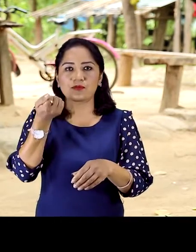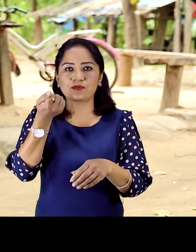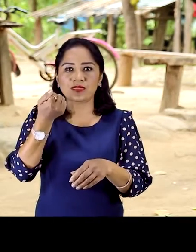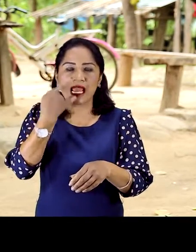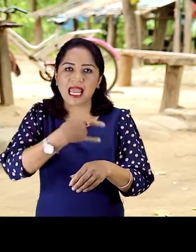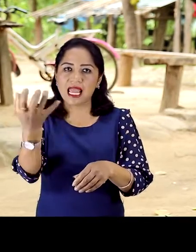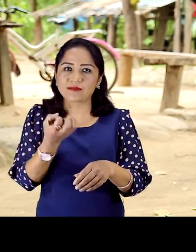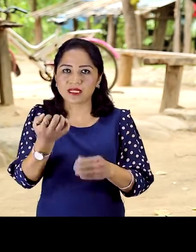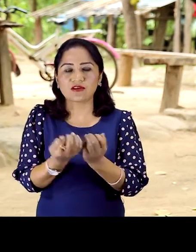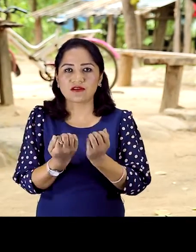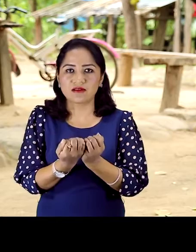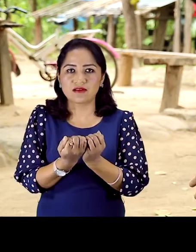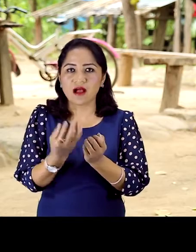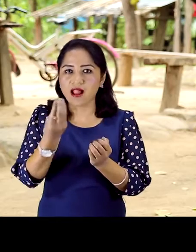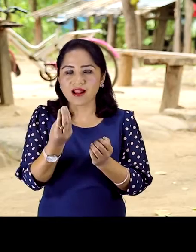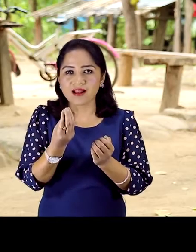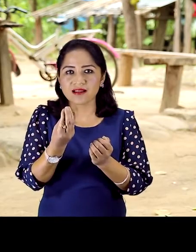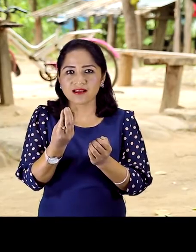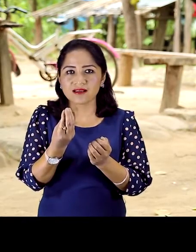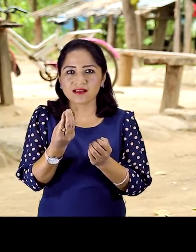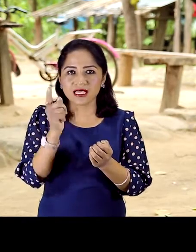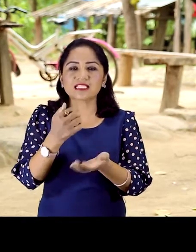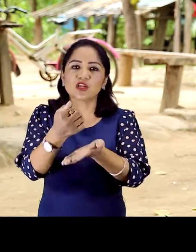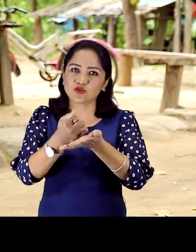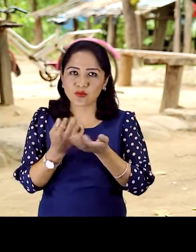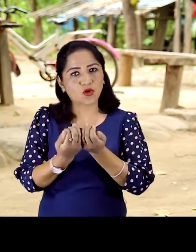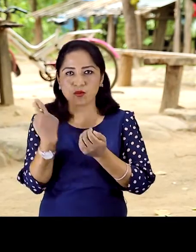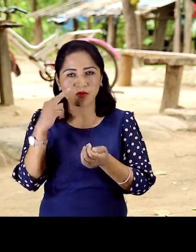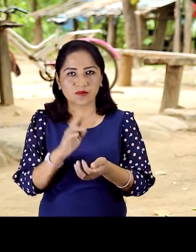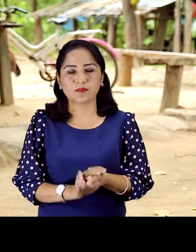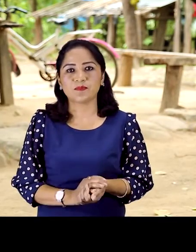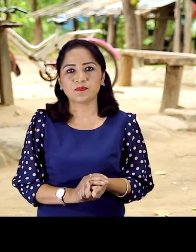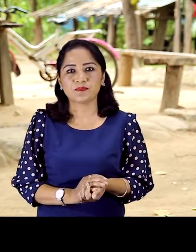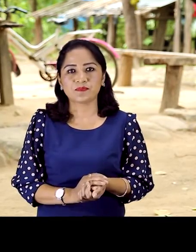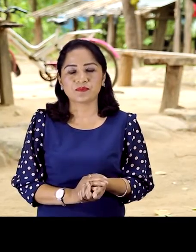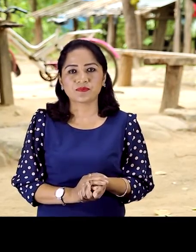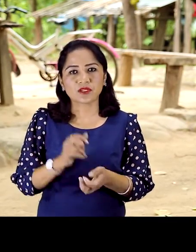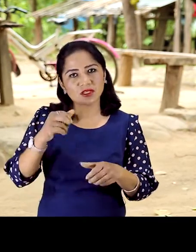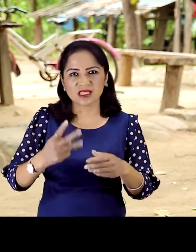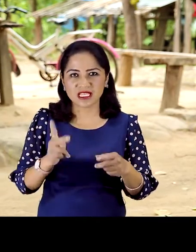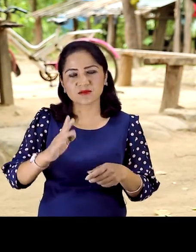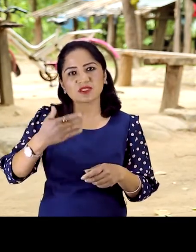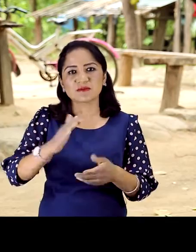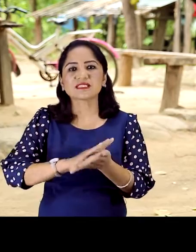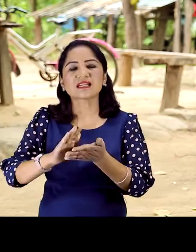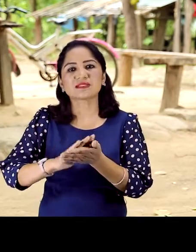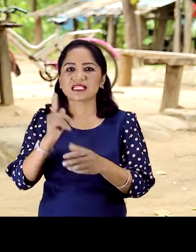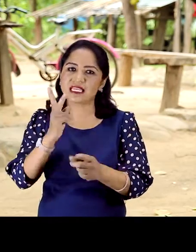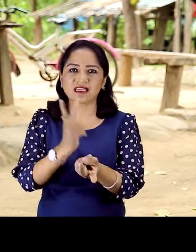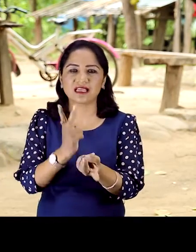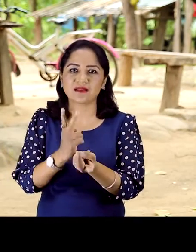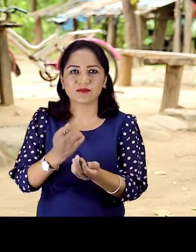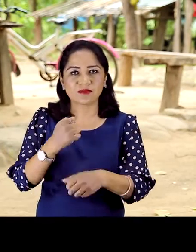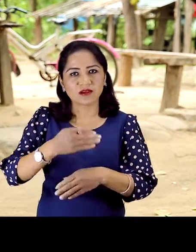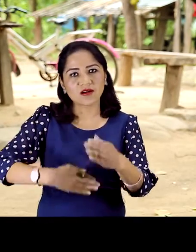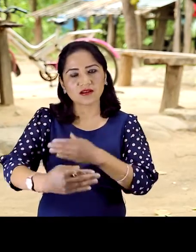आर अरज गरना पनी आपनी अली को लिए सपोट धुने भागा अधना उनले आपनी तेसरी ने बडा